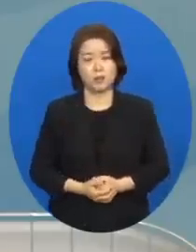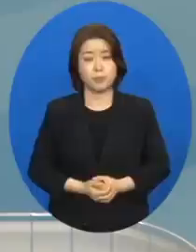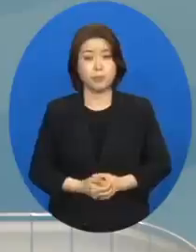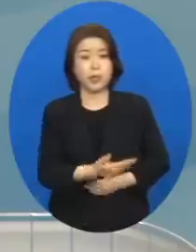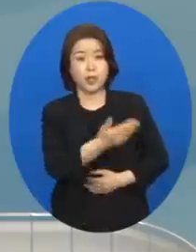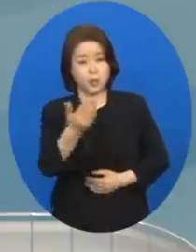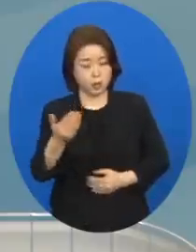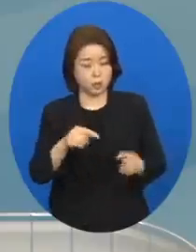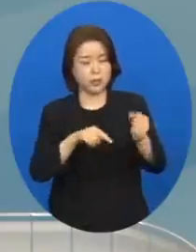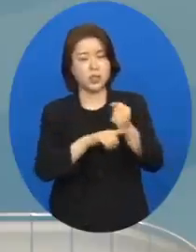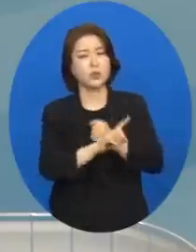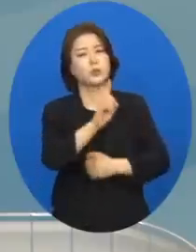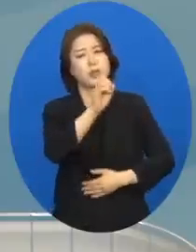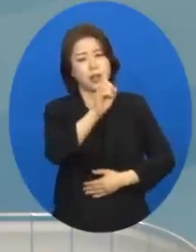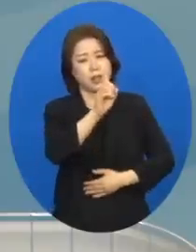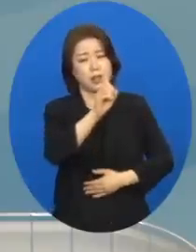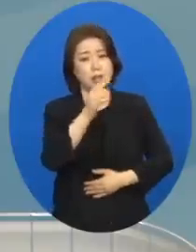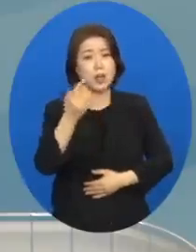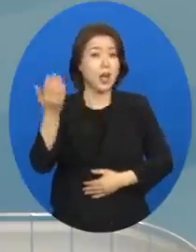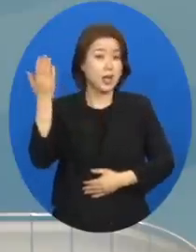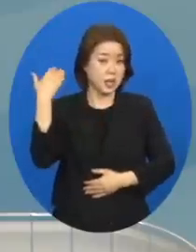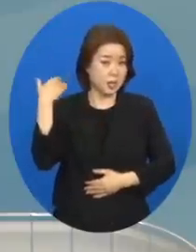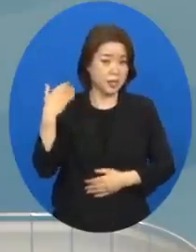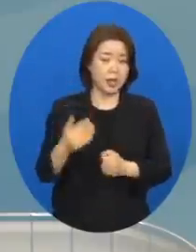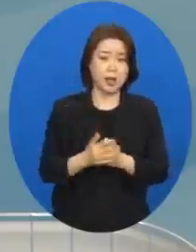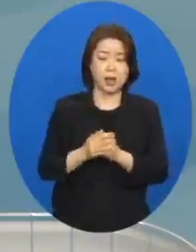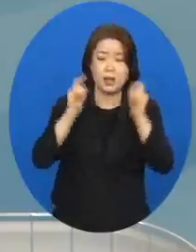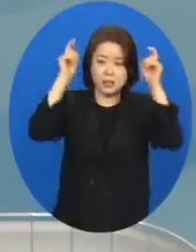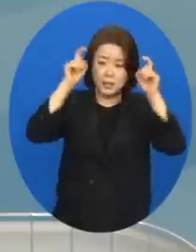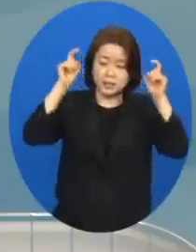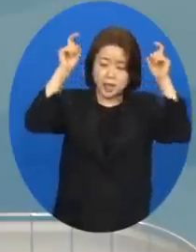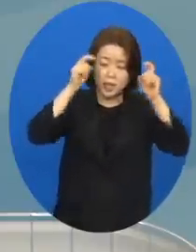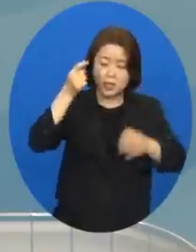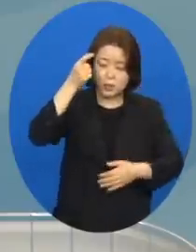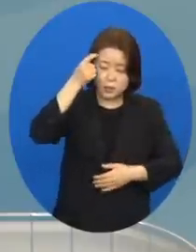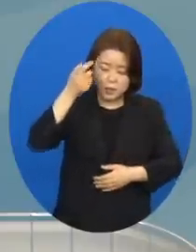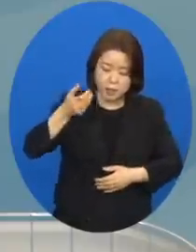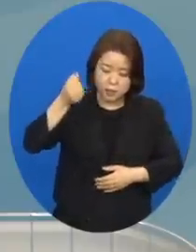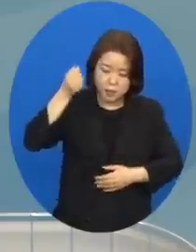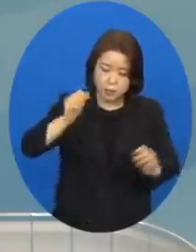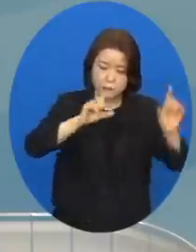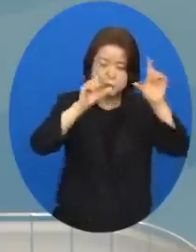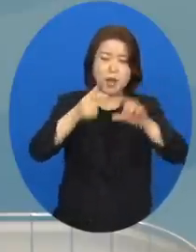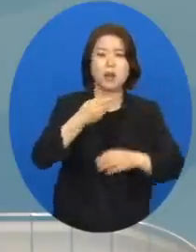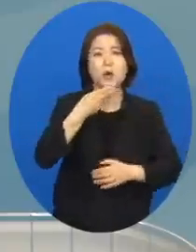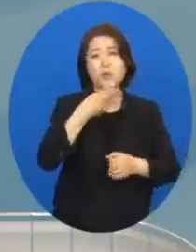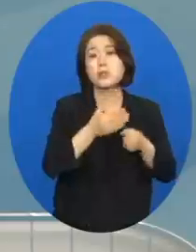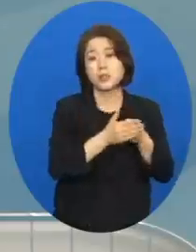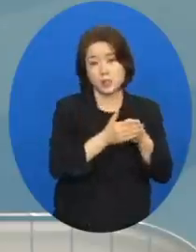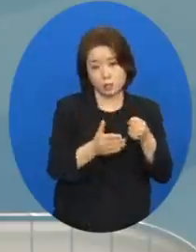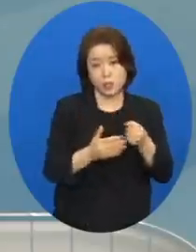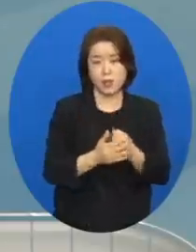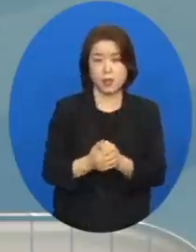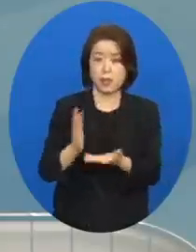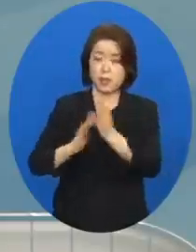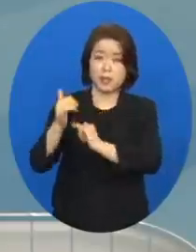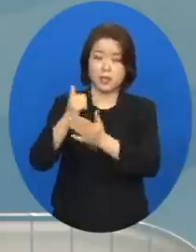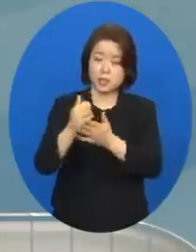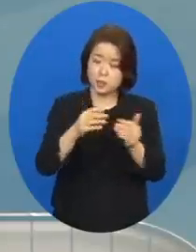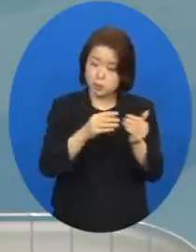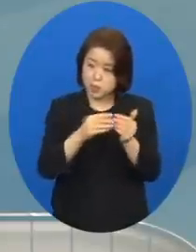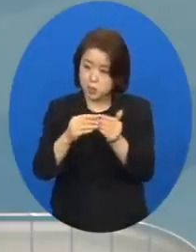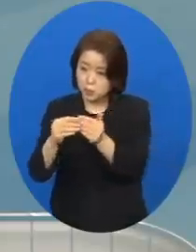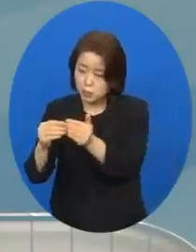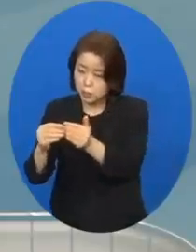여러분, 이유는 하나예요. 그동안에 양이라고 생각하고 살지 않았었기 때문에 예수님의 인도를